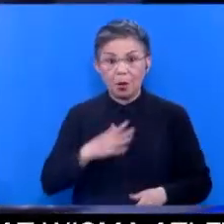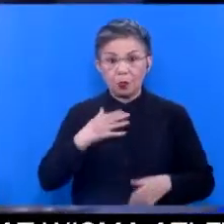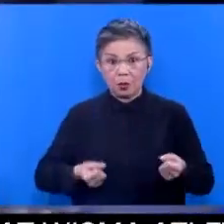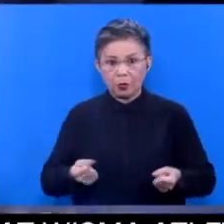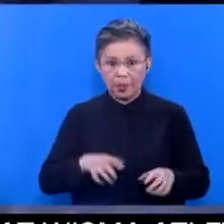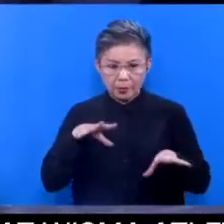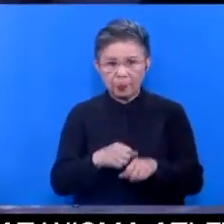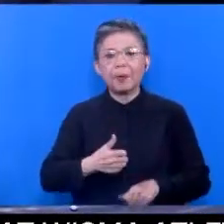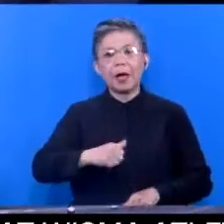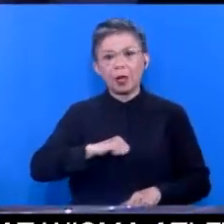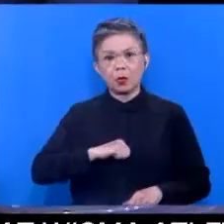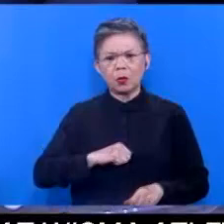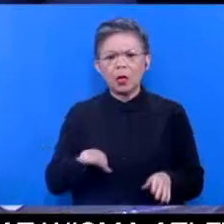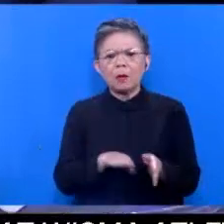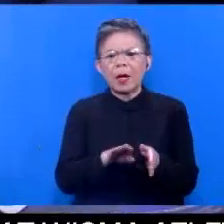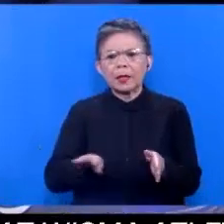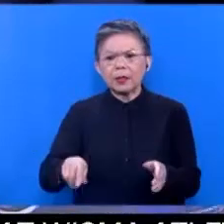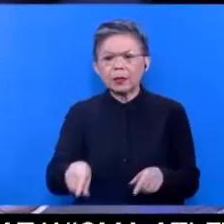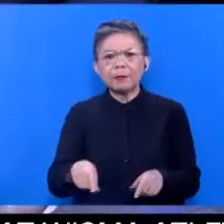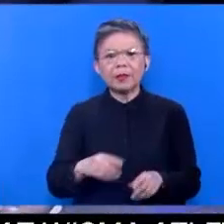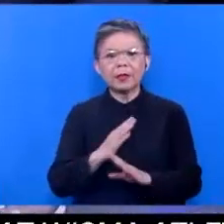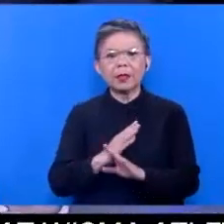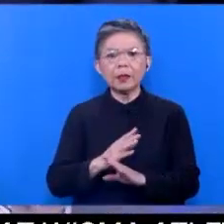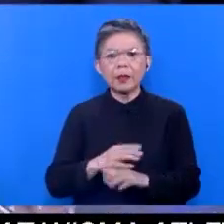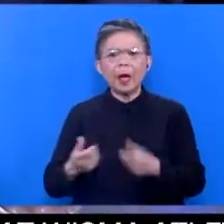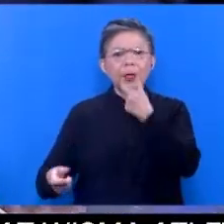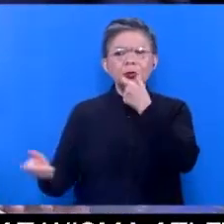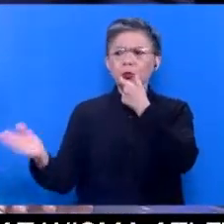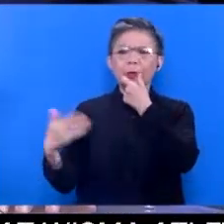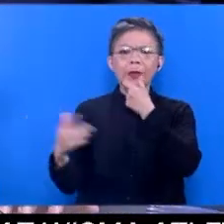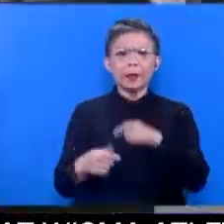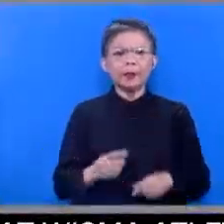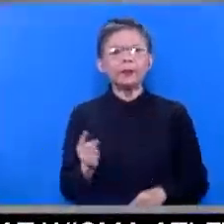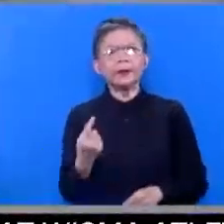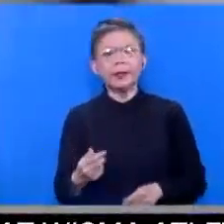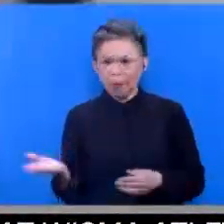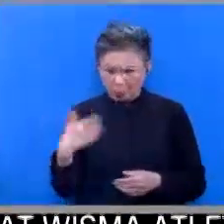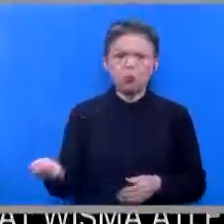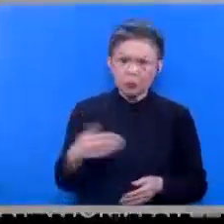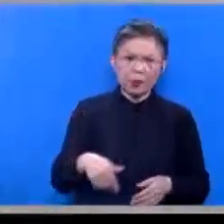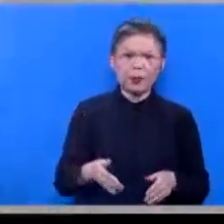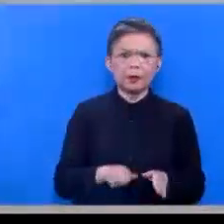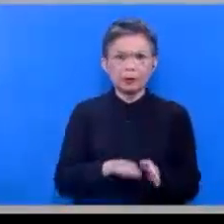terjaring razia mengaku parkir di lokasi terlarang setelah diarahkan juru parkir.